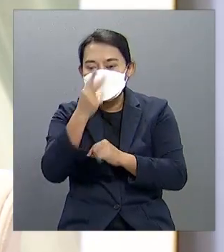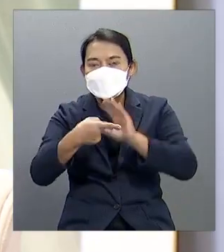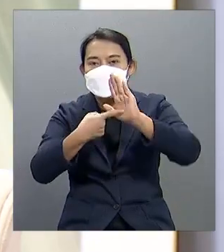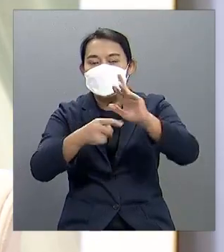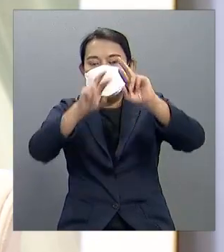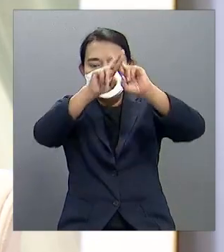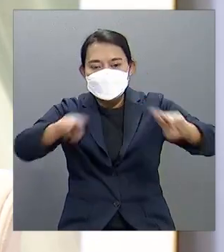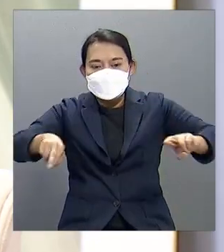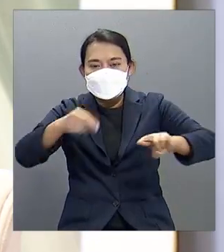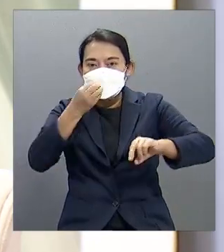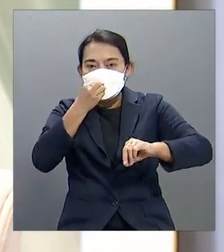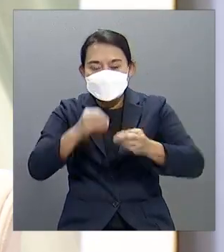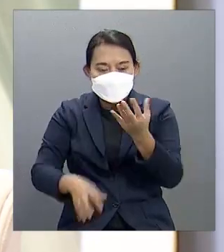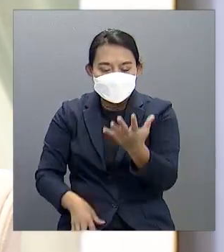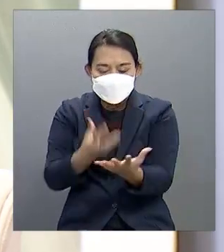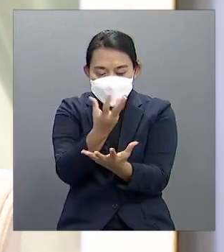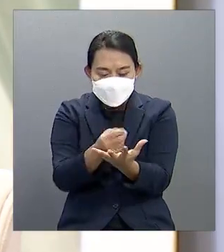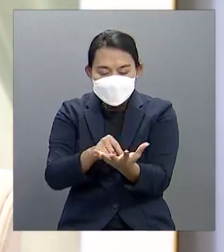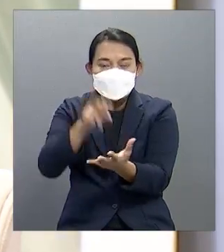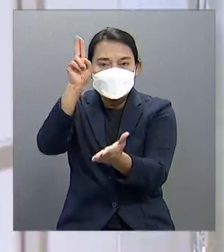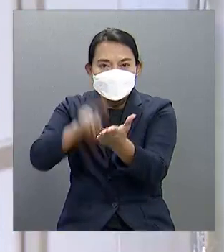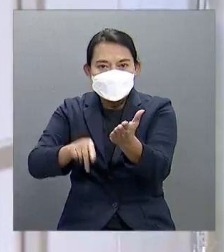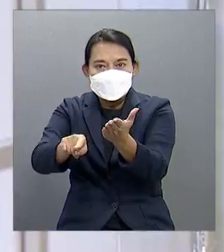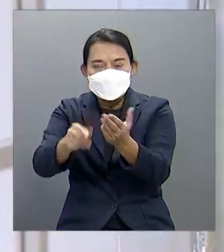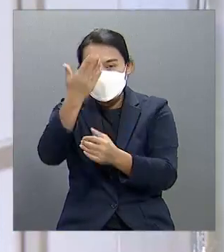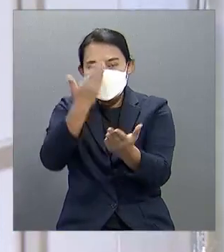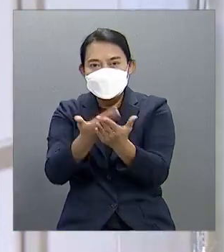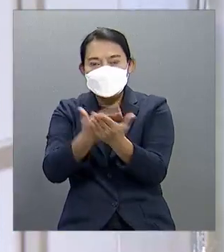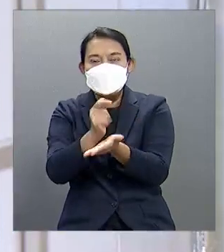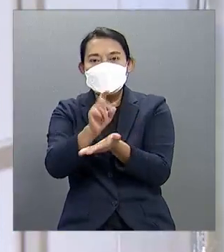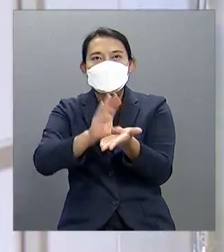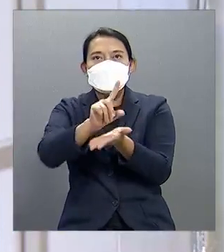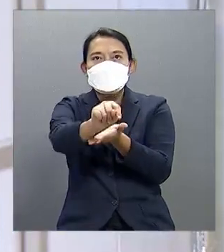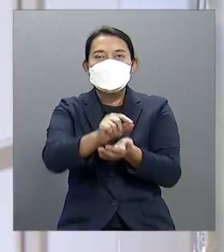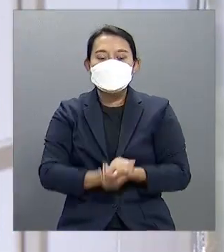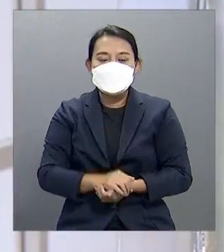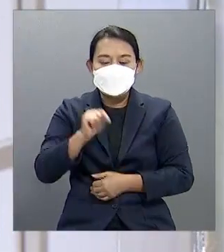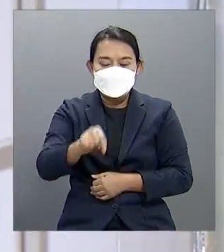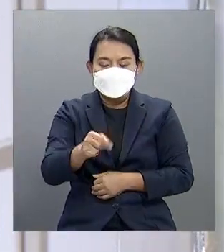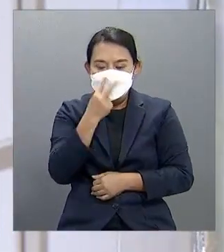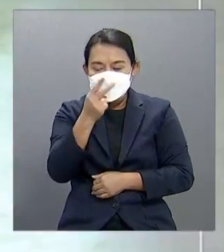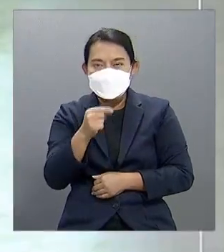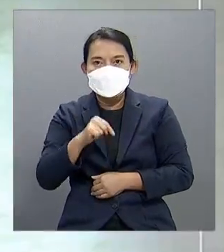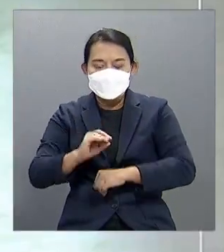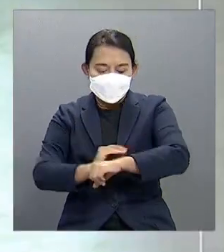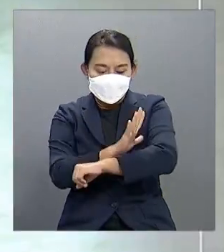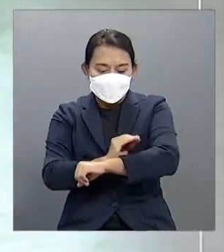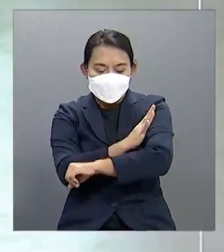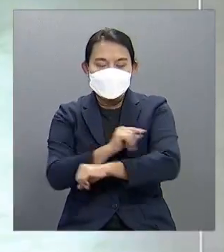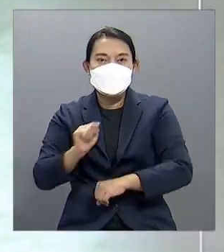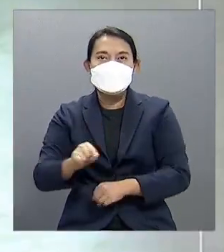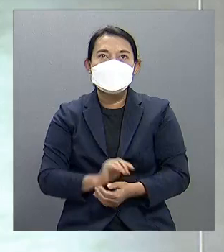ราก็ต้องให้เขานะคุณผู้ชมทุกอย่างมีต้นทุนนะคะ แต่ยุ้ยถ้าเกิดไปร้านนี้พี่ว่าหนูขนลุก ไม่คุ้มหรอกคุ้มอะไรอ่ะแม่ค้าคุ้มม